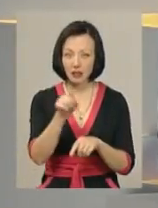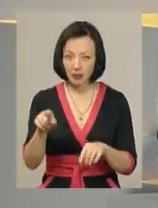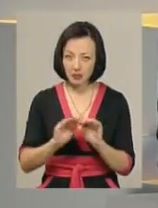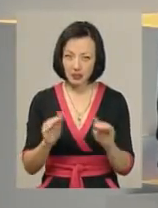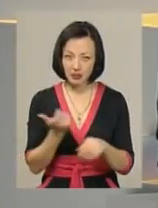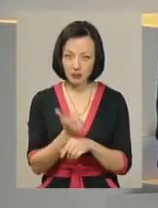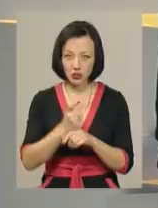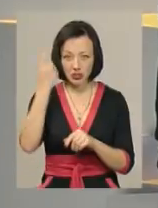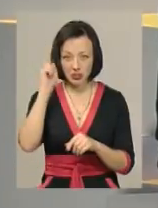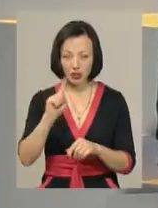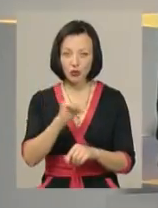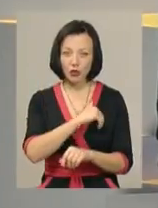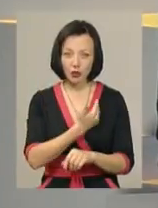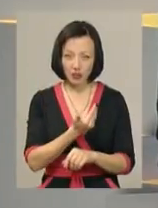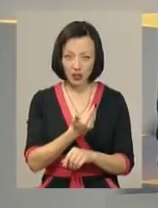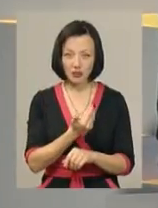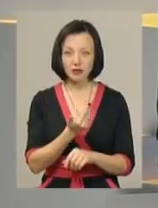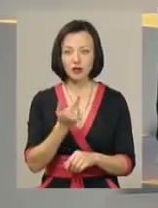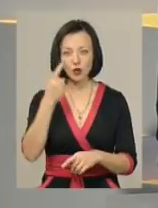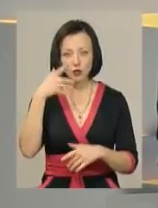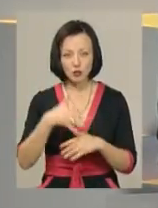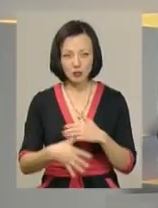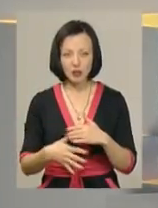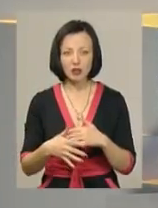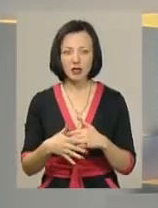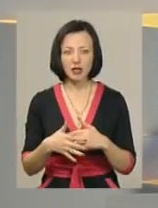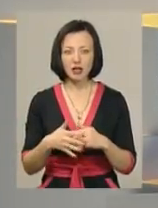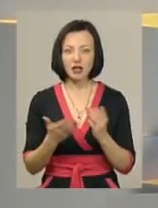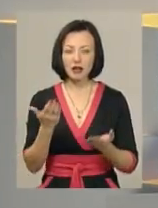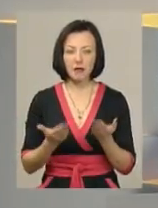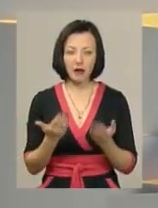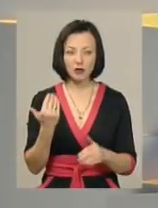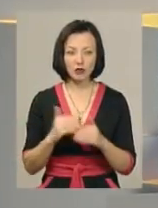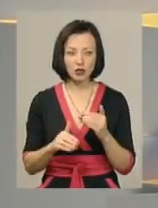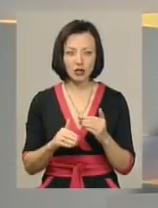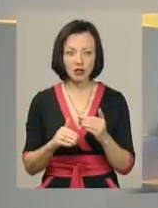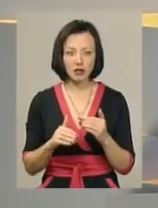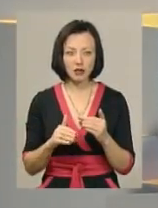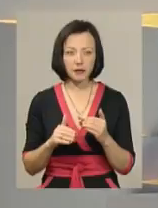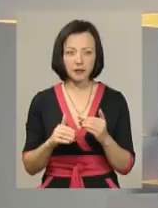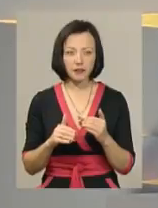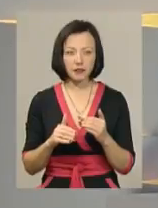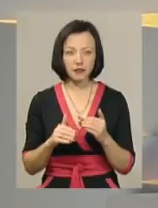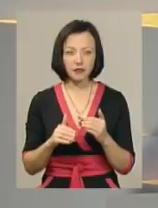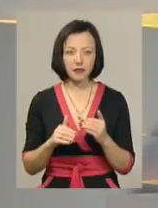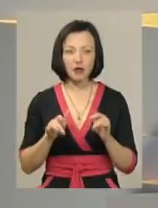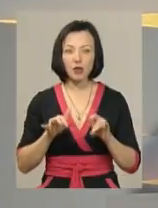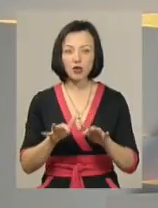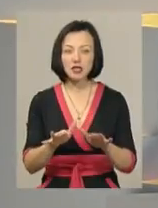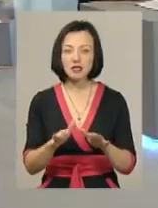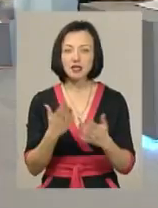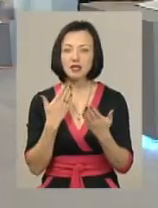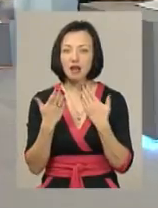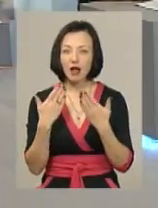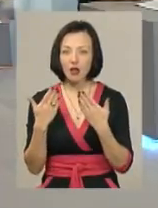дітки більше знають чого вони хтять вони вже розуміють і тут напевно вже в сам процес навіть